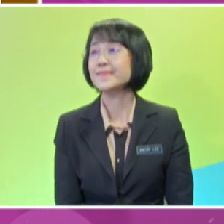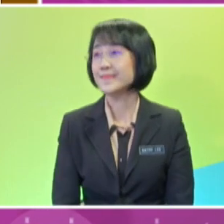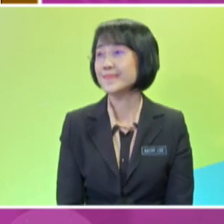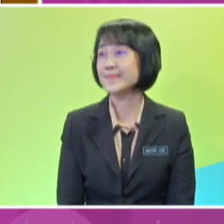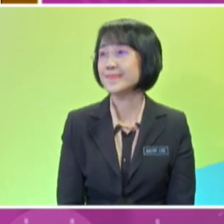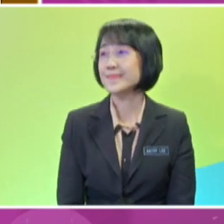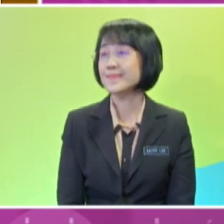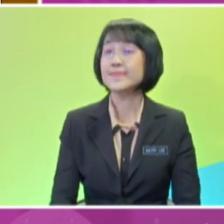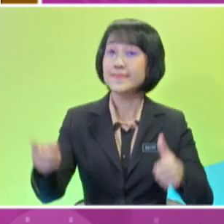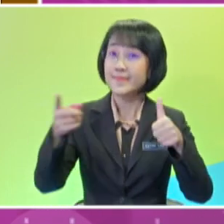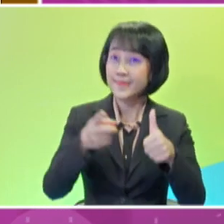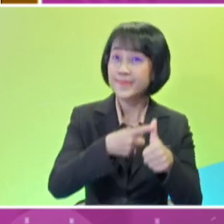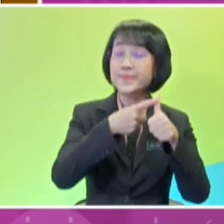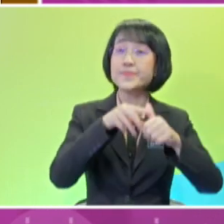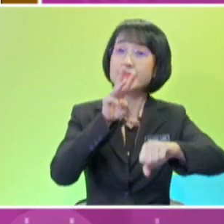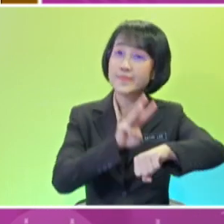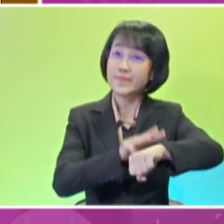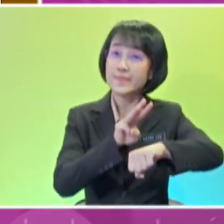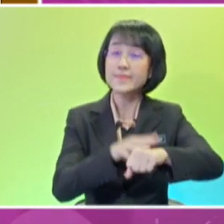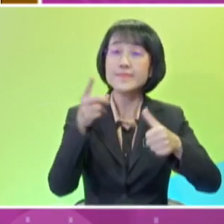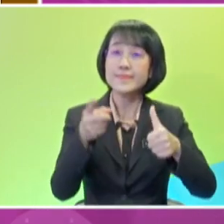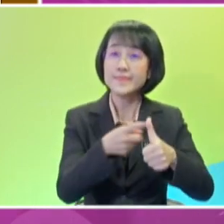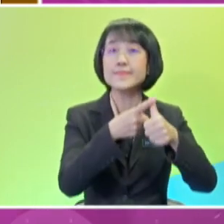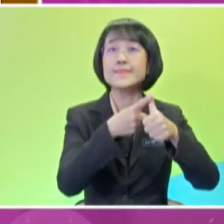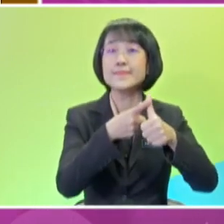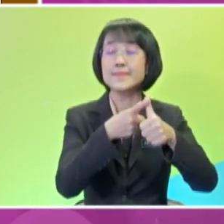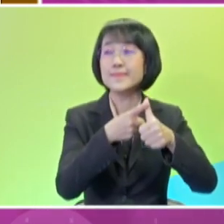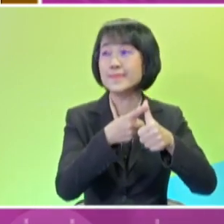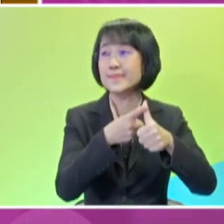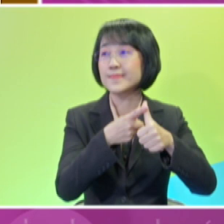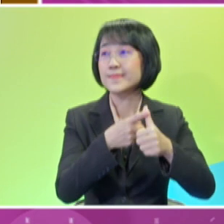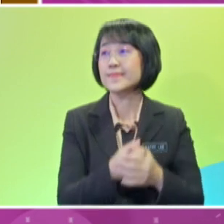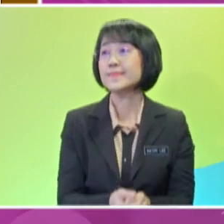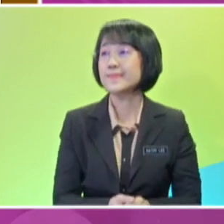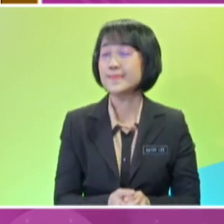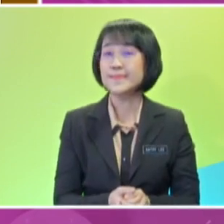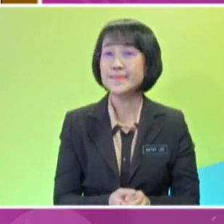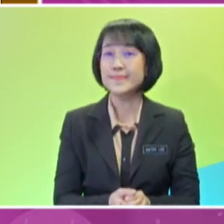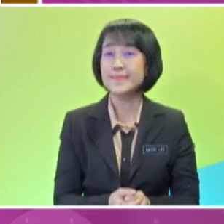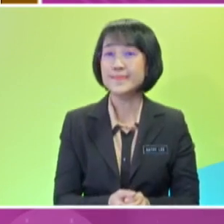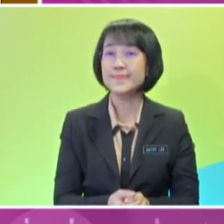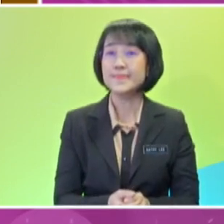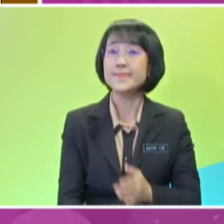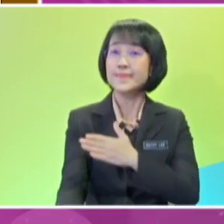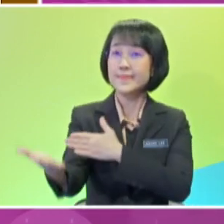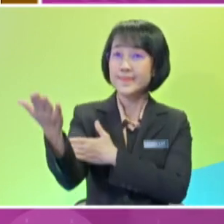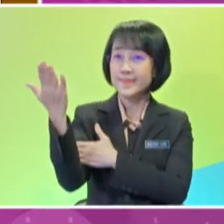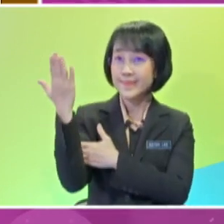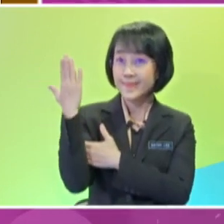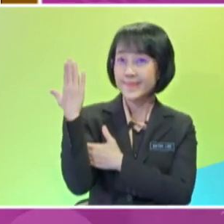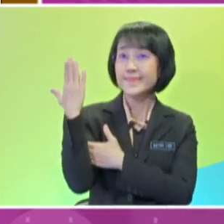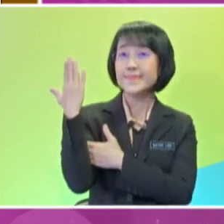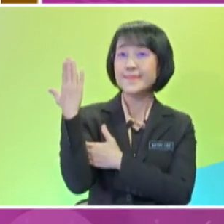oke waktu yang pertama Walaupun waktu dalam sehari adalah kita akan jumpa waktu pagi